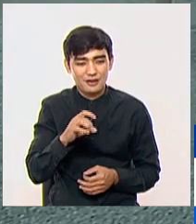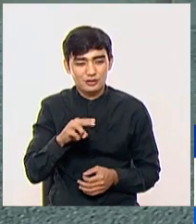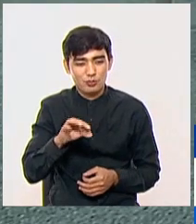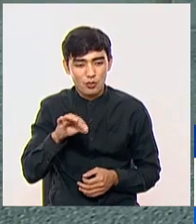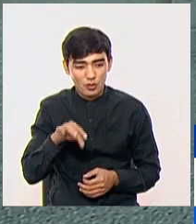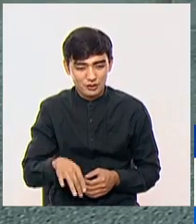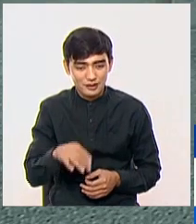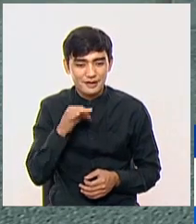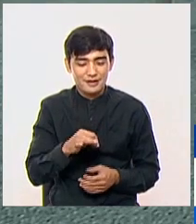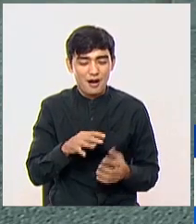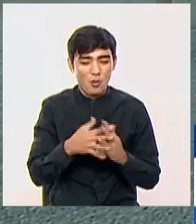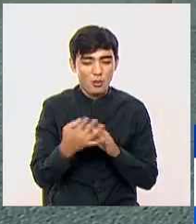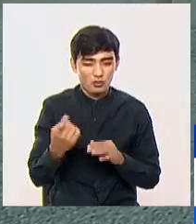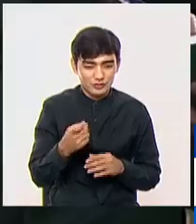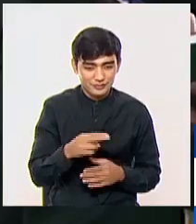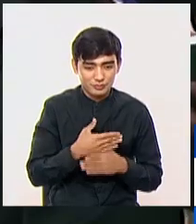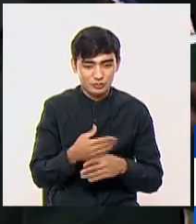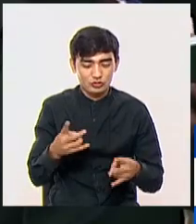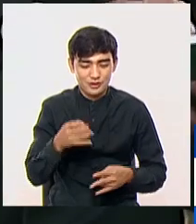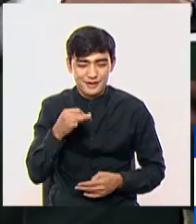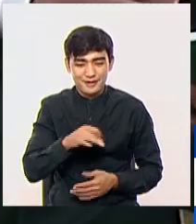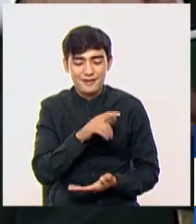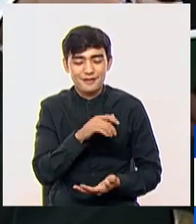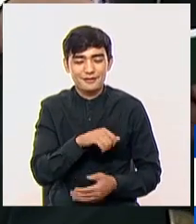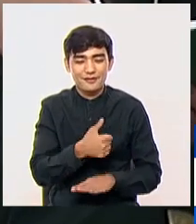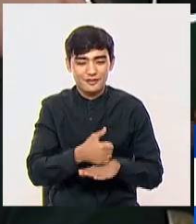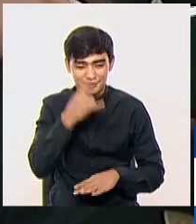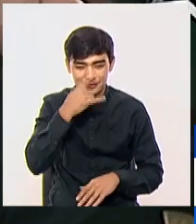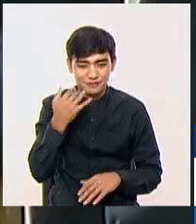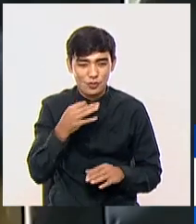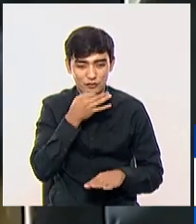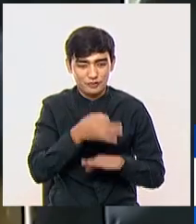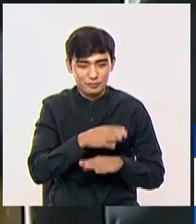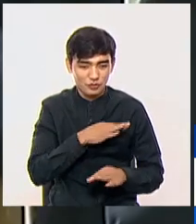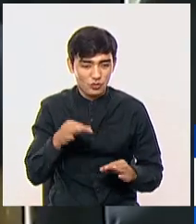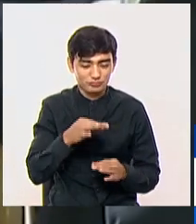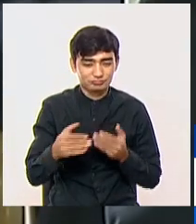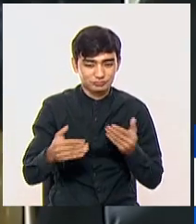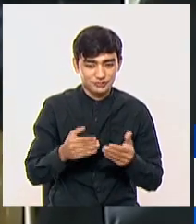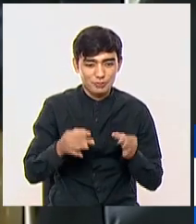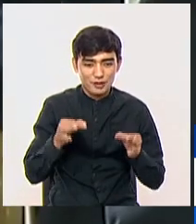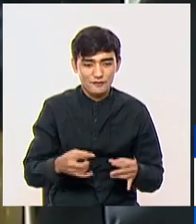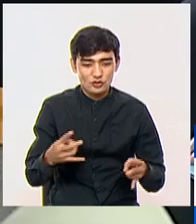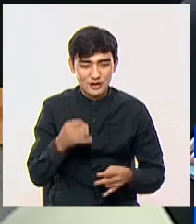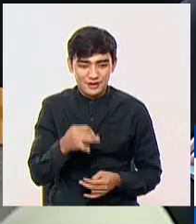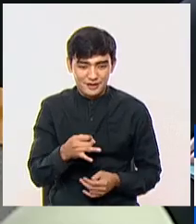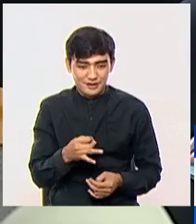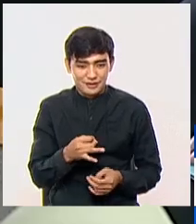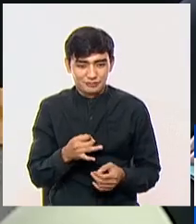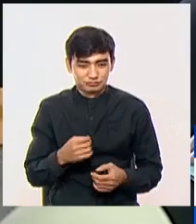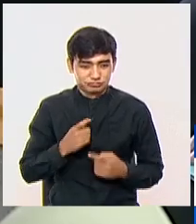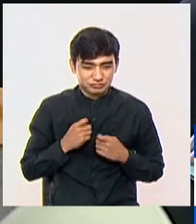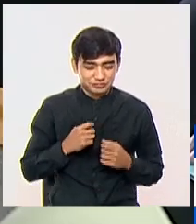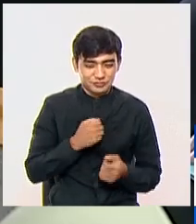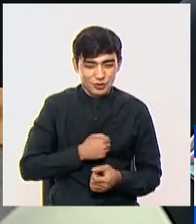транспортно-логистической сфере и сельском хозяйстве. Глава Казахстана отметил возрастающую значимость взаимодействия по предупреждению негативных явлений